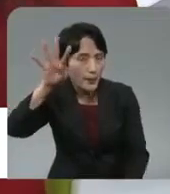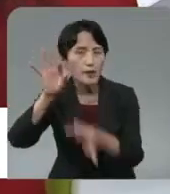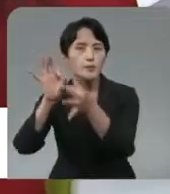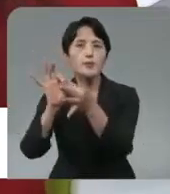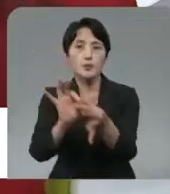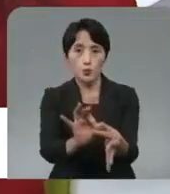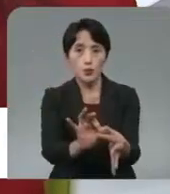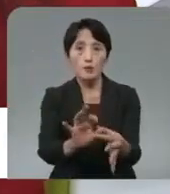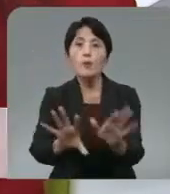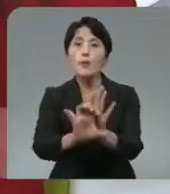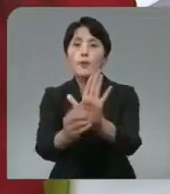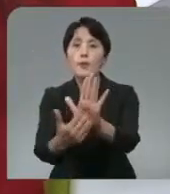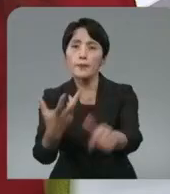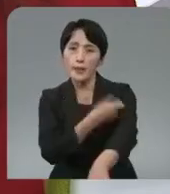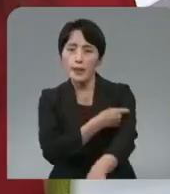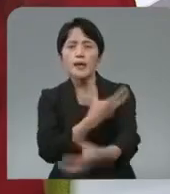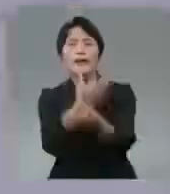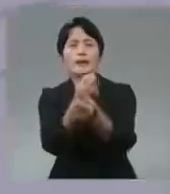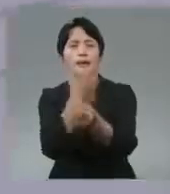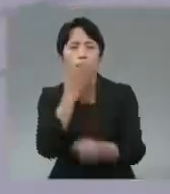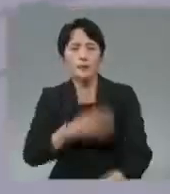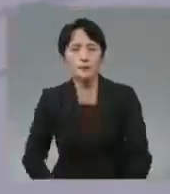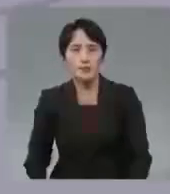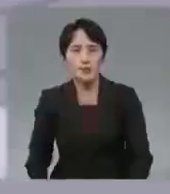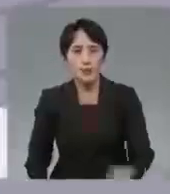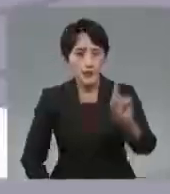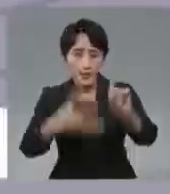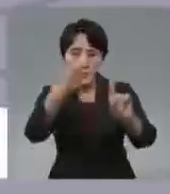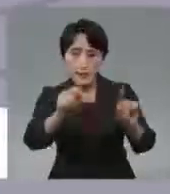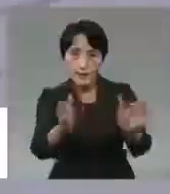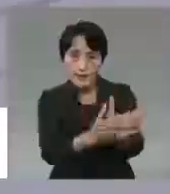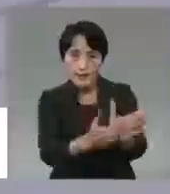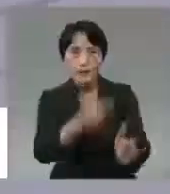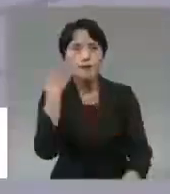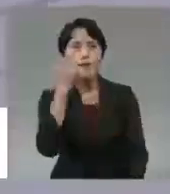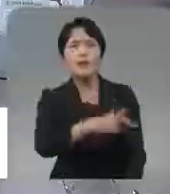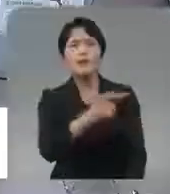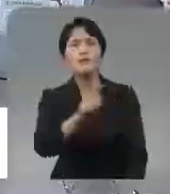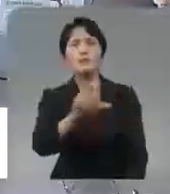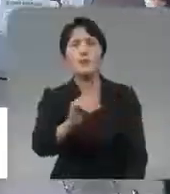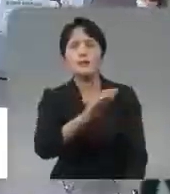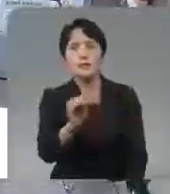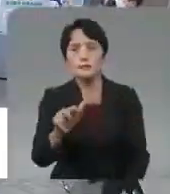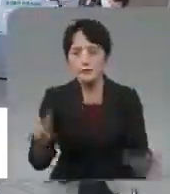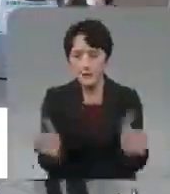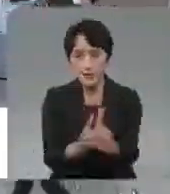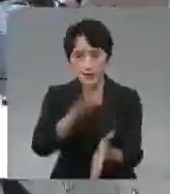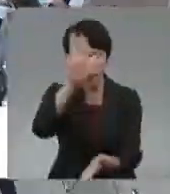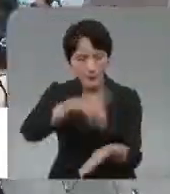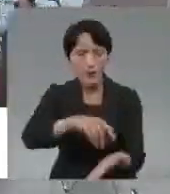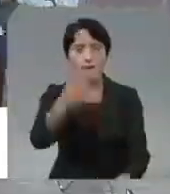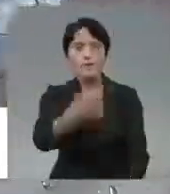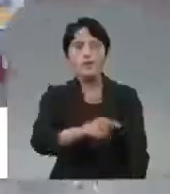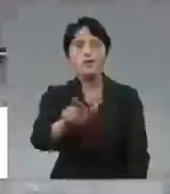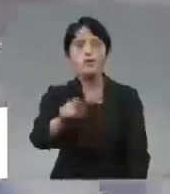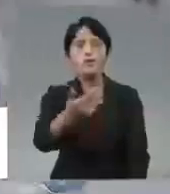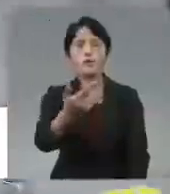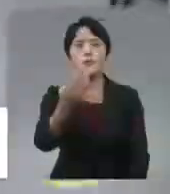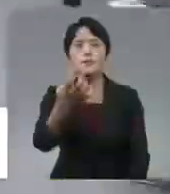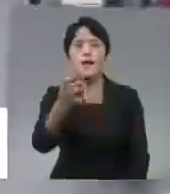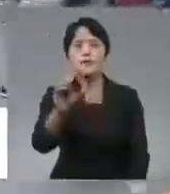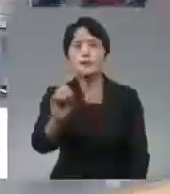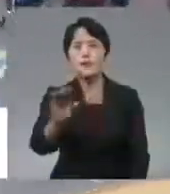населения вакцинированы полностью за минувшие сутки 1287 человек выписана из стационаров по окончании лечения